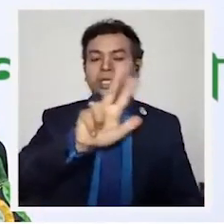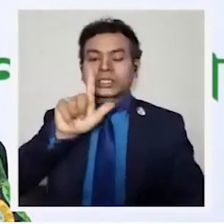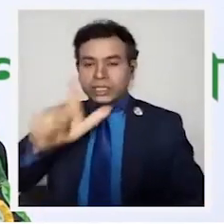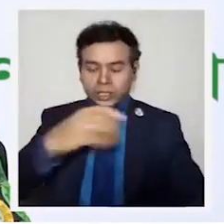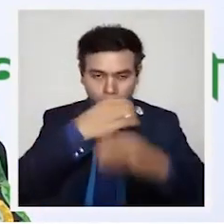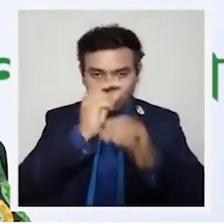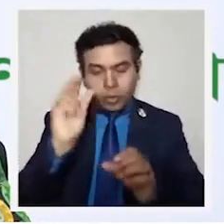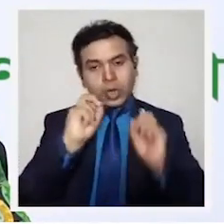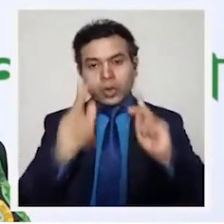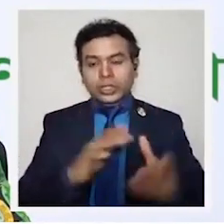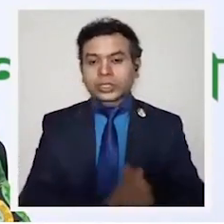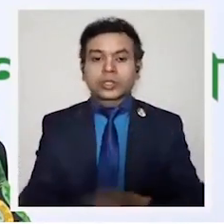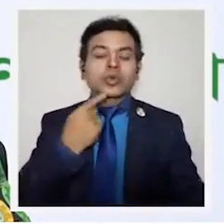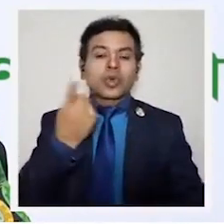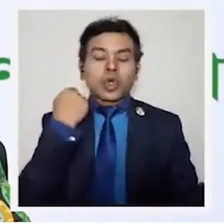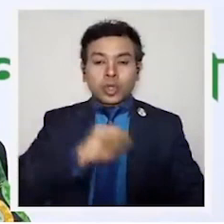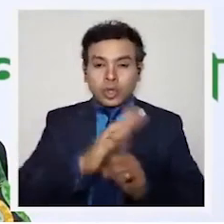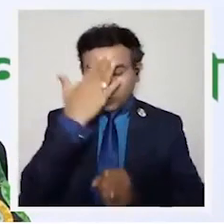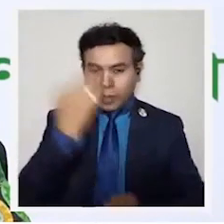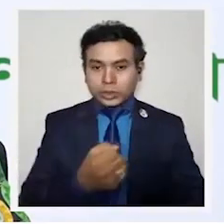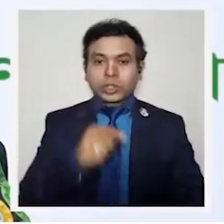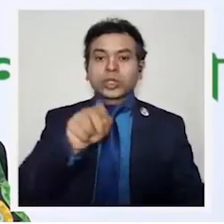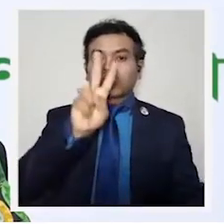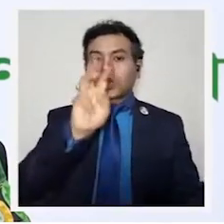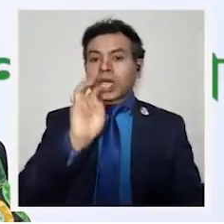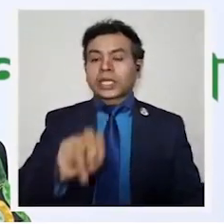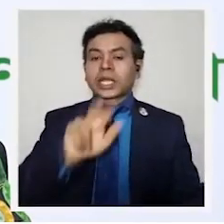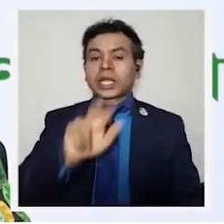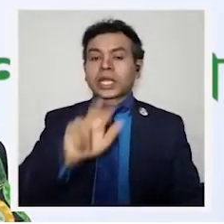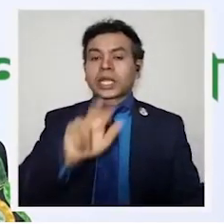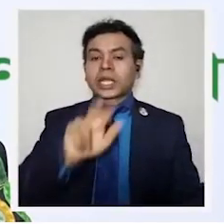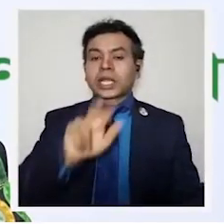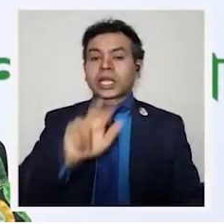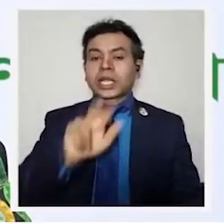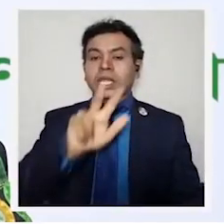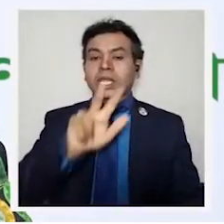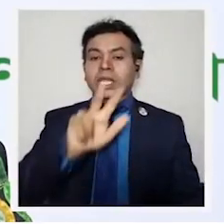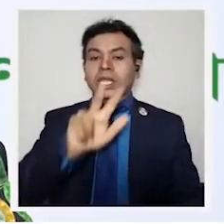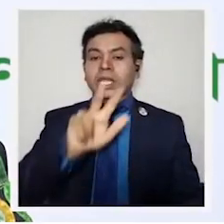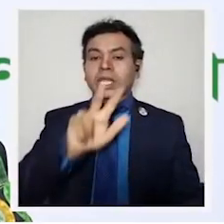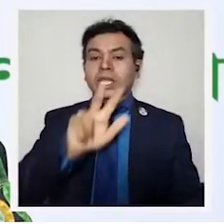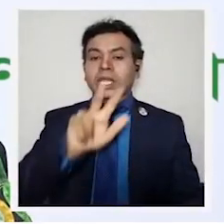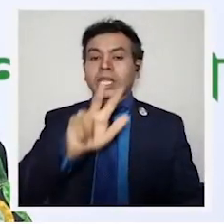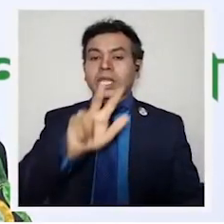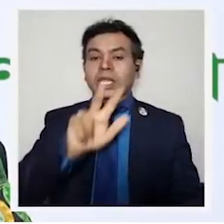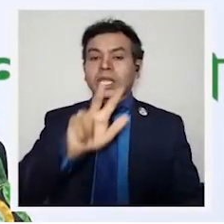397,987টি। নতুন নমুনা পরীক্ষায় করোনা শনাক্ত হয়েছে আরো 2743 জনের দেহে, ফলে আক্রান্তের সংখ্যা